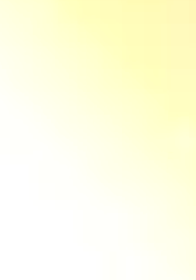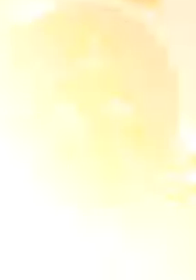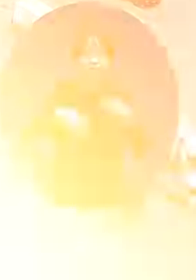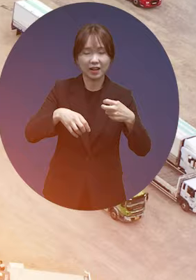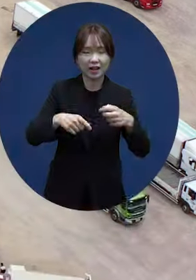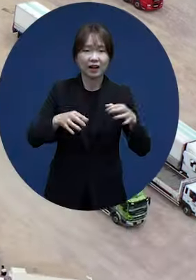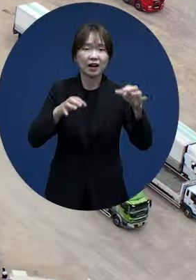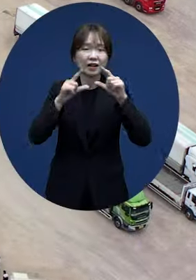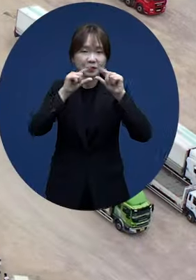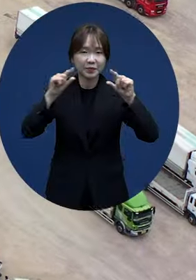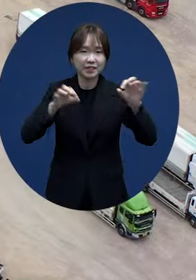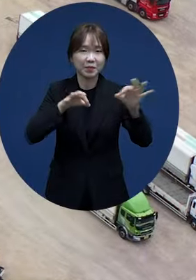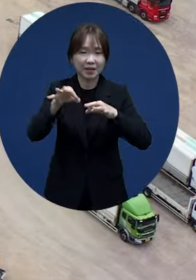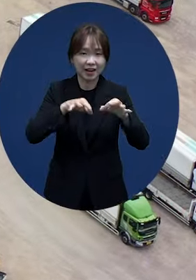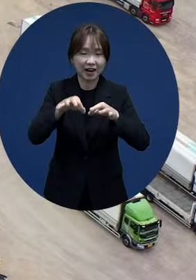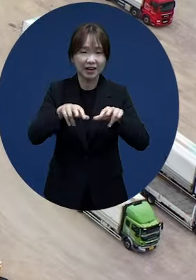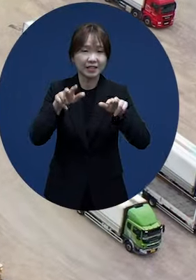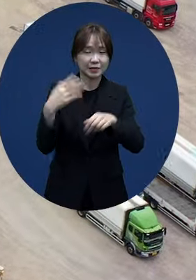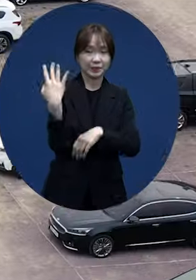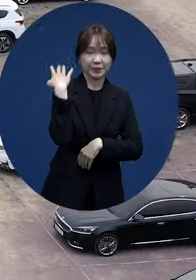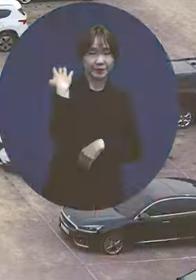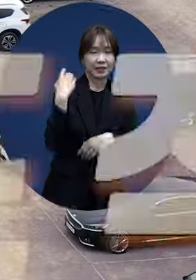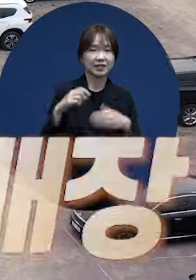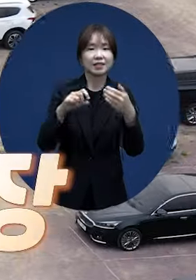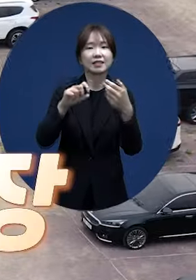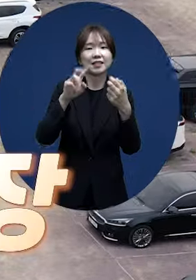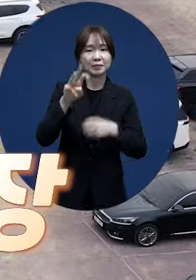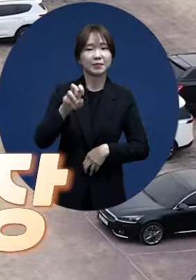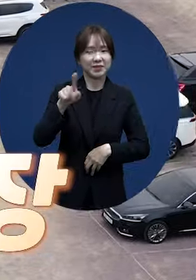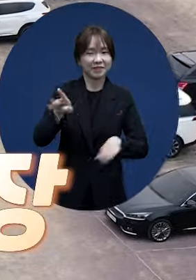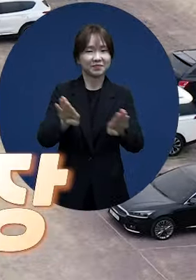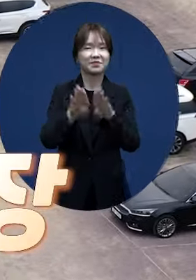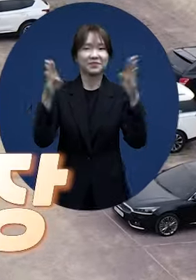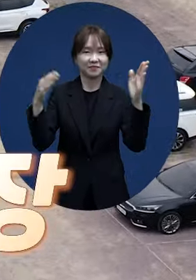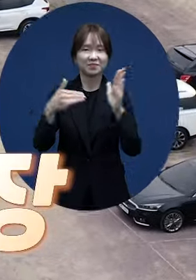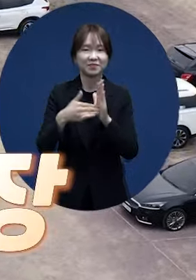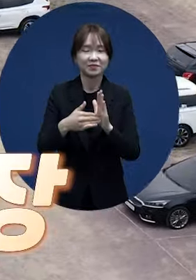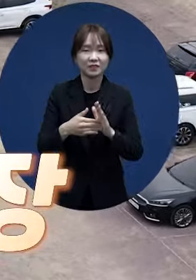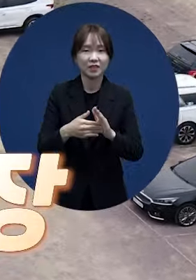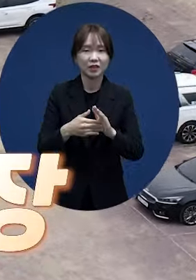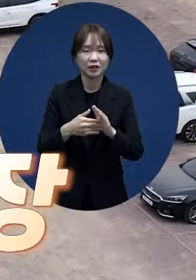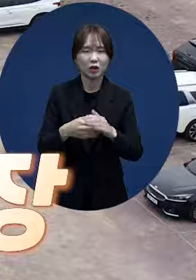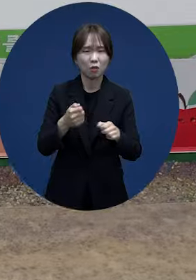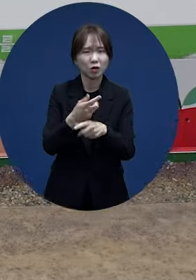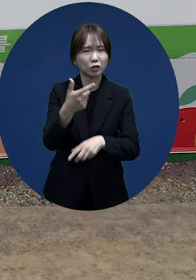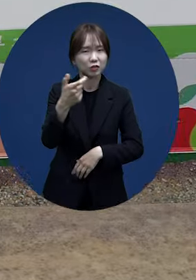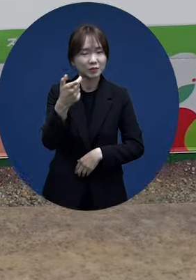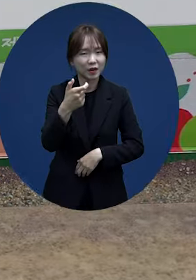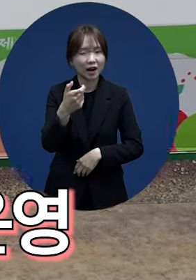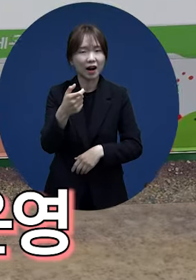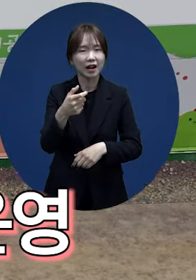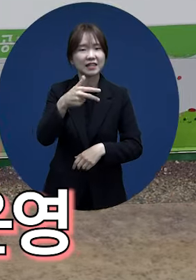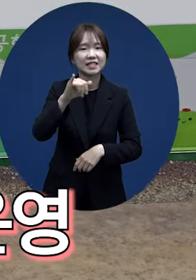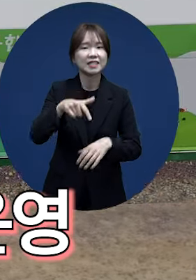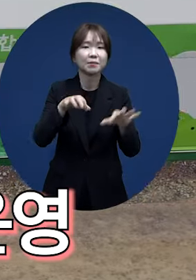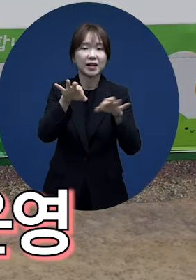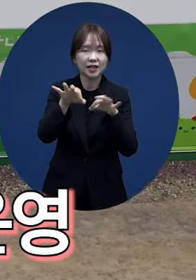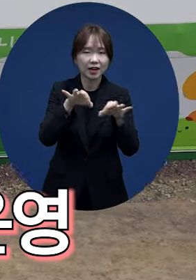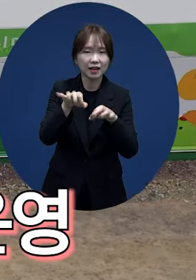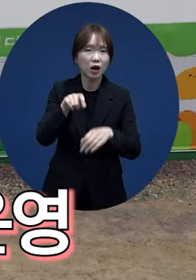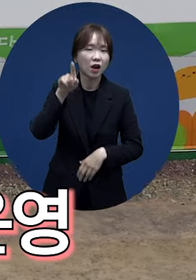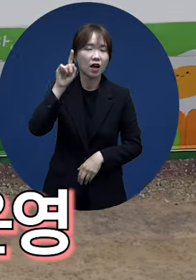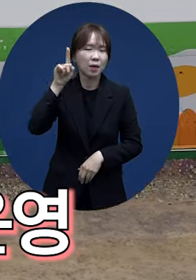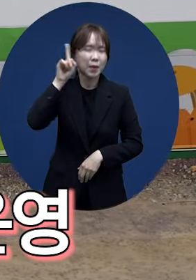물금읍에 위치한 로컬푸드 임시 직매장이 지난달 31일 문을 열었습니다. 60평 규모의